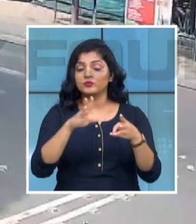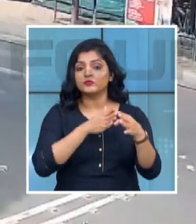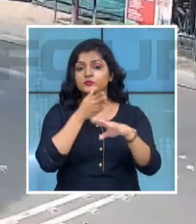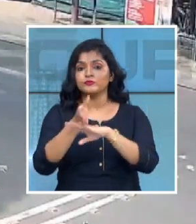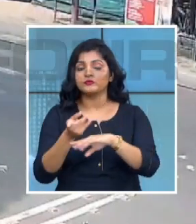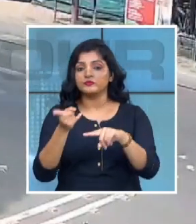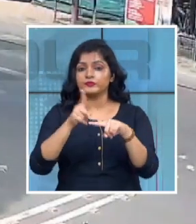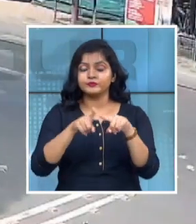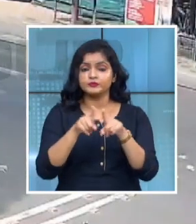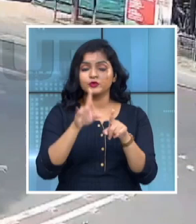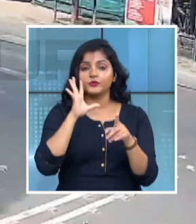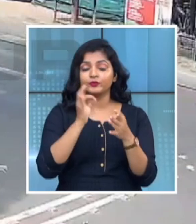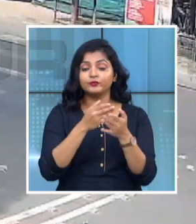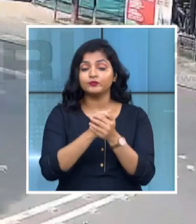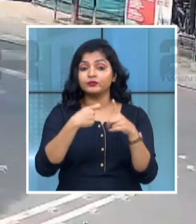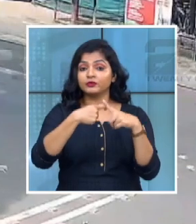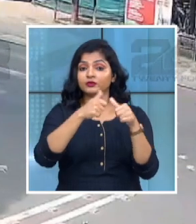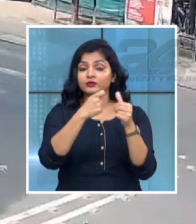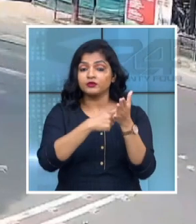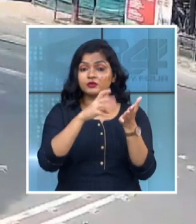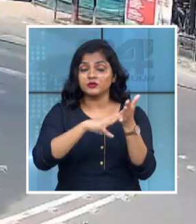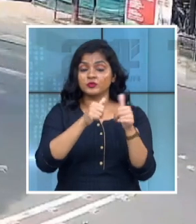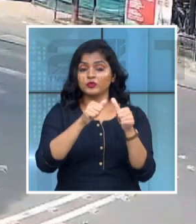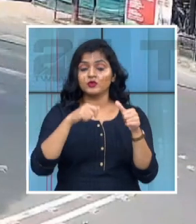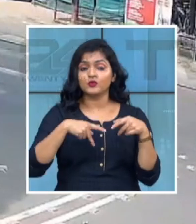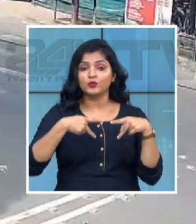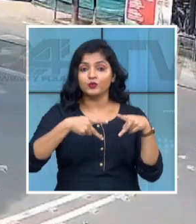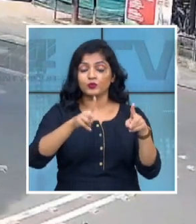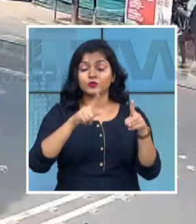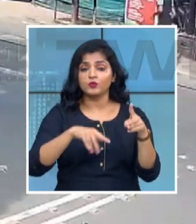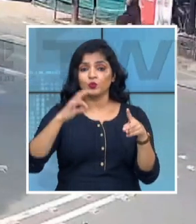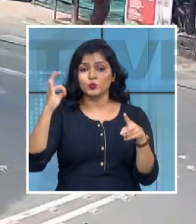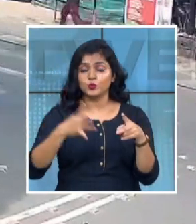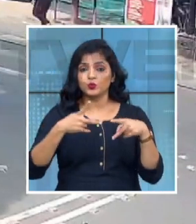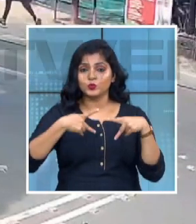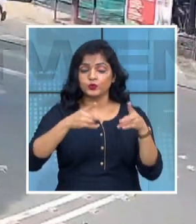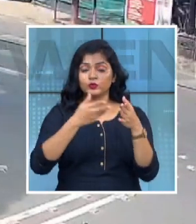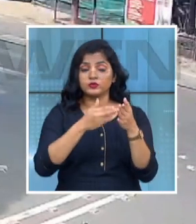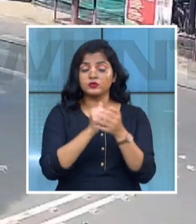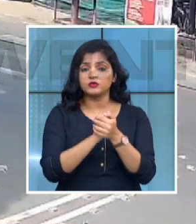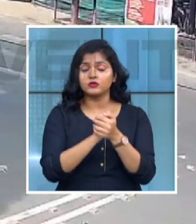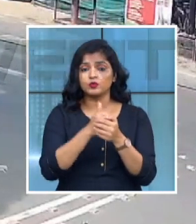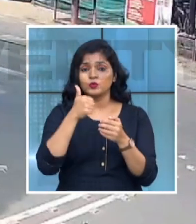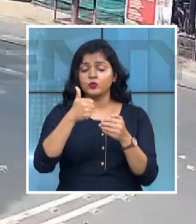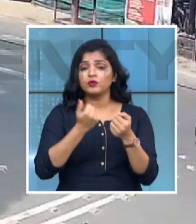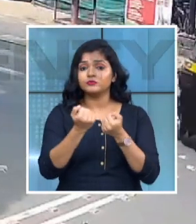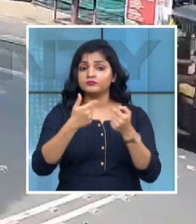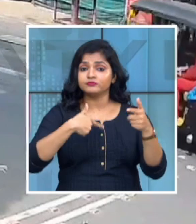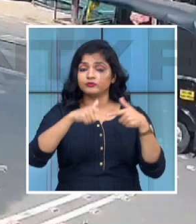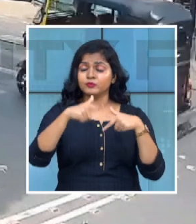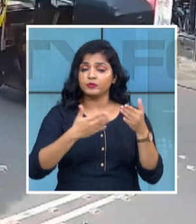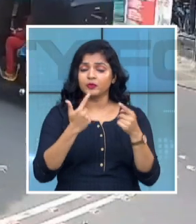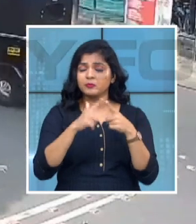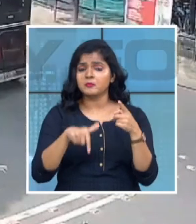എന്നുള്ളതാണ് ഏറെ പ്രധാനപ്പെട്ട കാര്യം. കർമ്മ റോഡ് എന്നാൽ വളരെ നല്ല രീതിയിലുള്ള ഏറ്റവും പുതിയ റോഡാണ്. അതുകൊണ്ട് തന്നെ വളരെ നല്ല രീതിയിൽ വാഹനം ഓടിക്കാൻ കഴിയും.